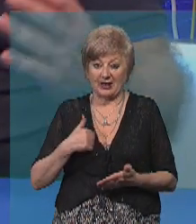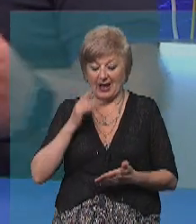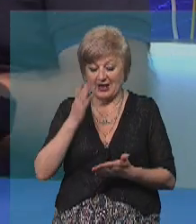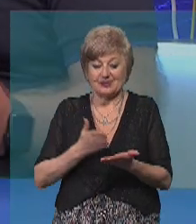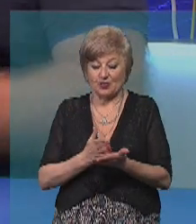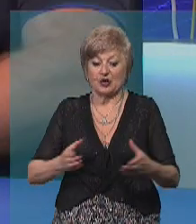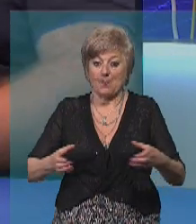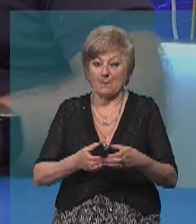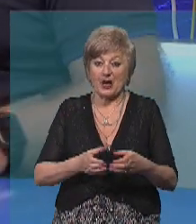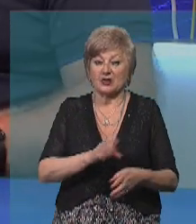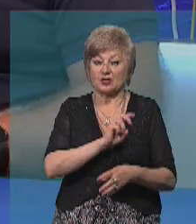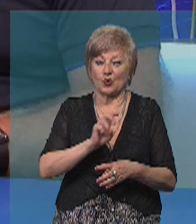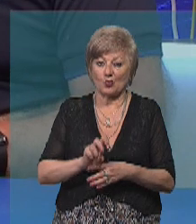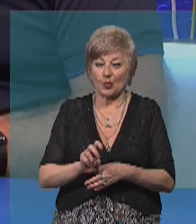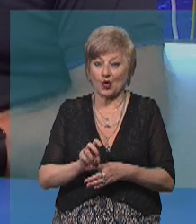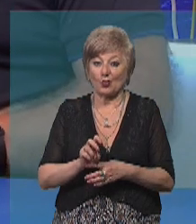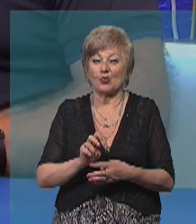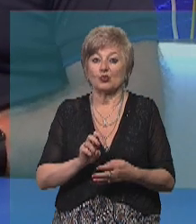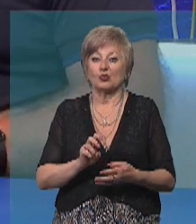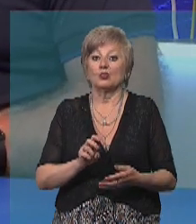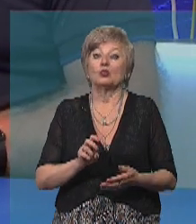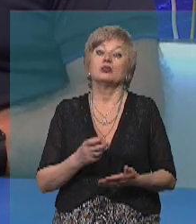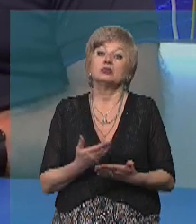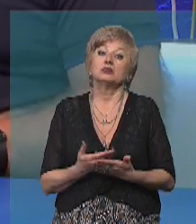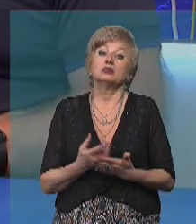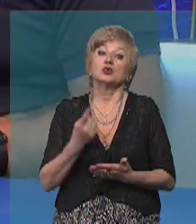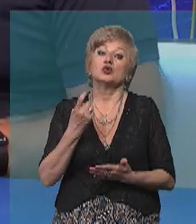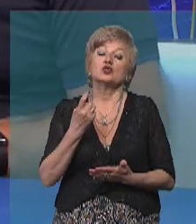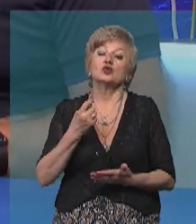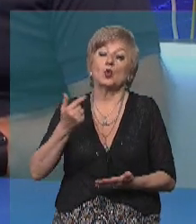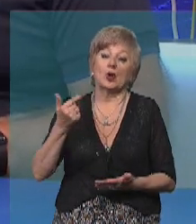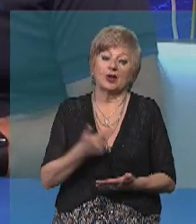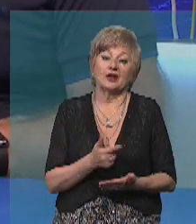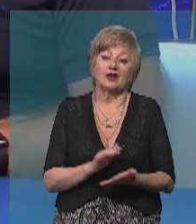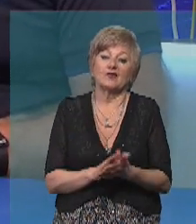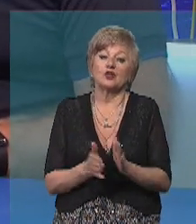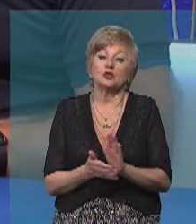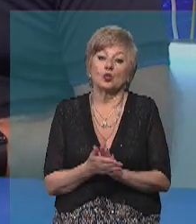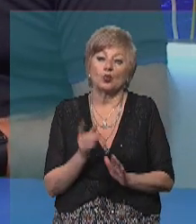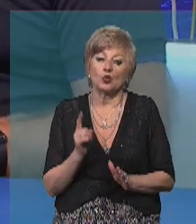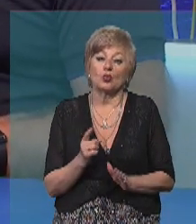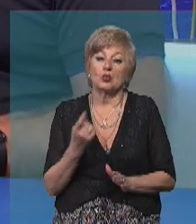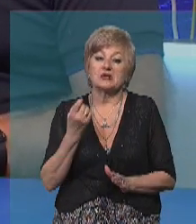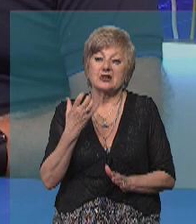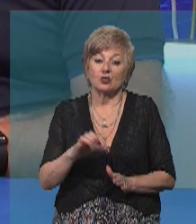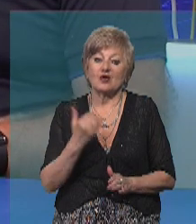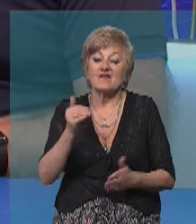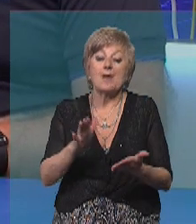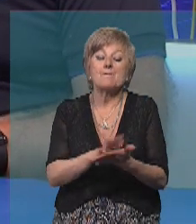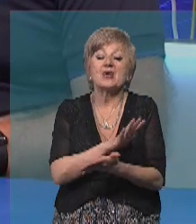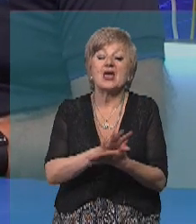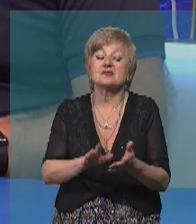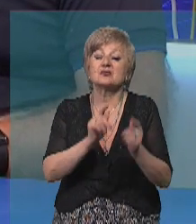політичної партії прийшов, оформлю з ними договір, стоїть приблизно 100 гривень. Секунда. Вам тут дають